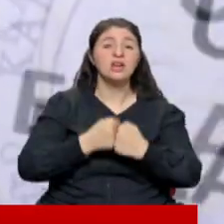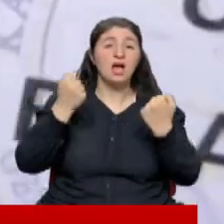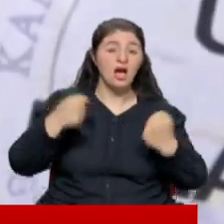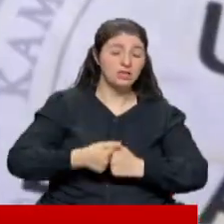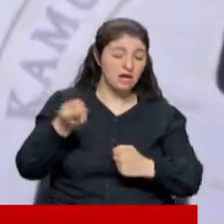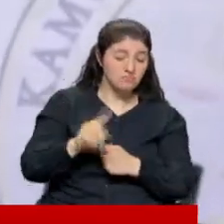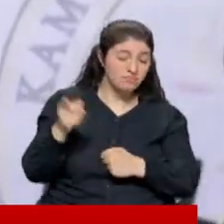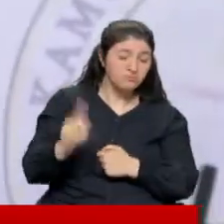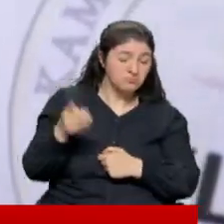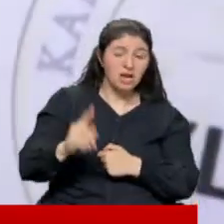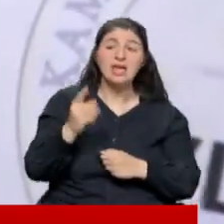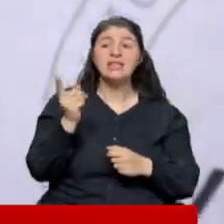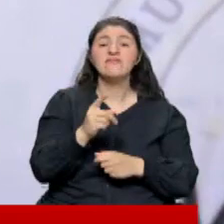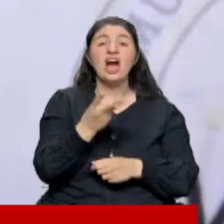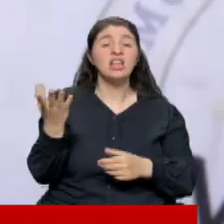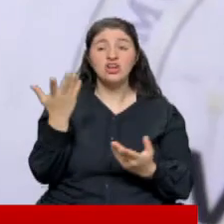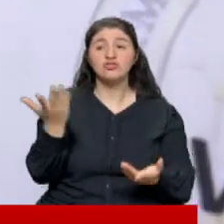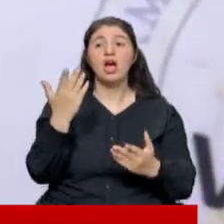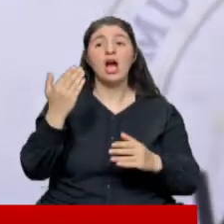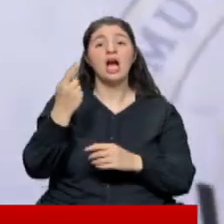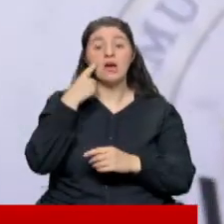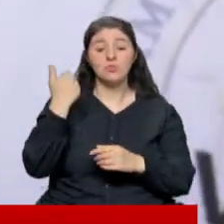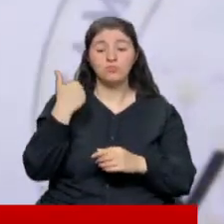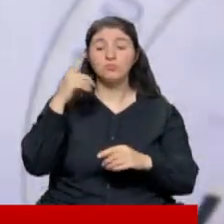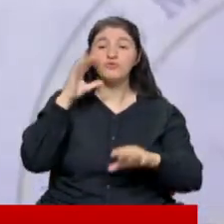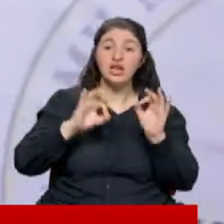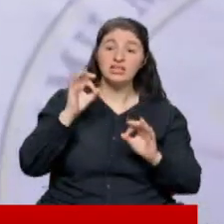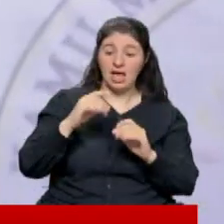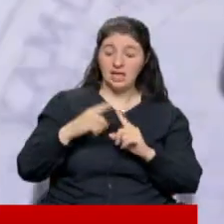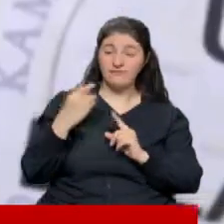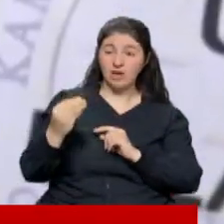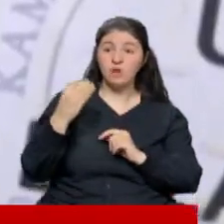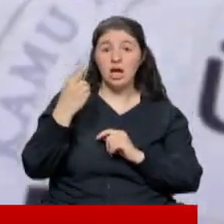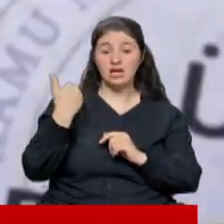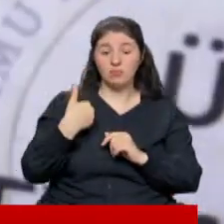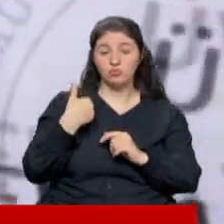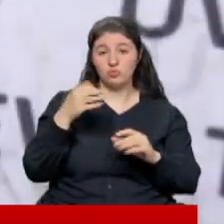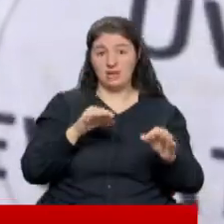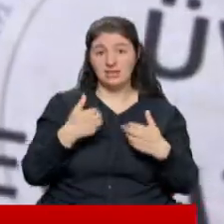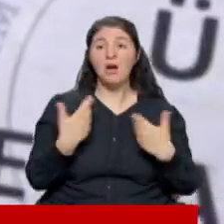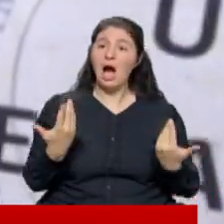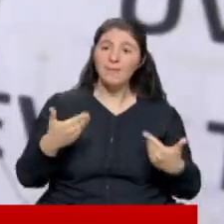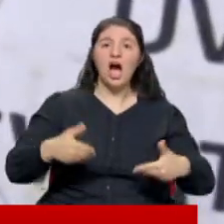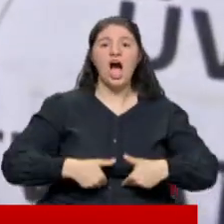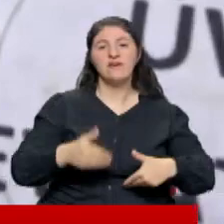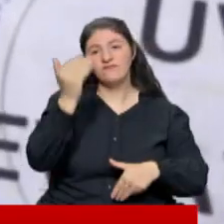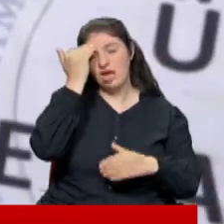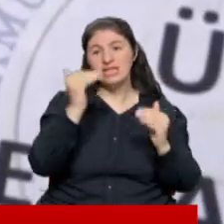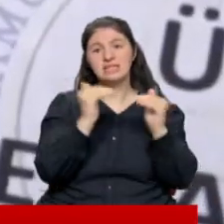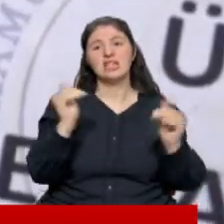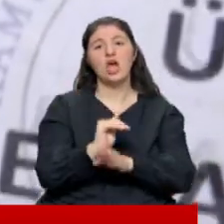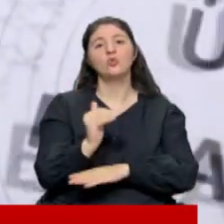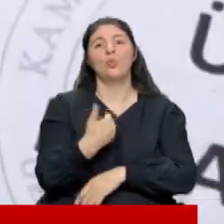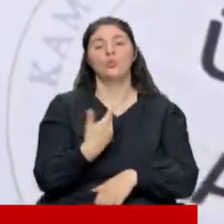geçirmiş, defalarca kamu müfettişlerine hesap vermiş kamu mühendisiyim. Ama maalesef açlık ve yoksulluk